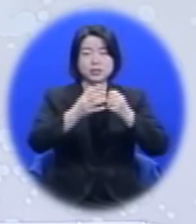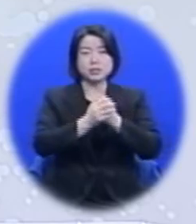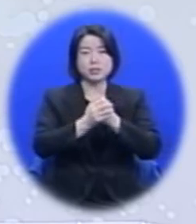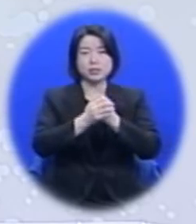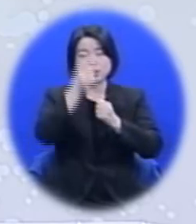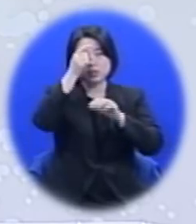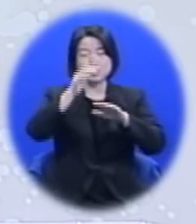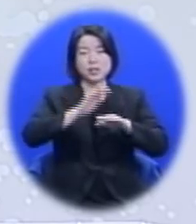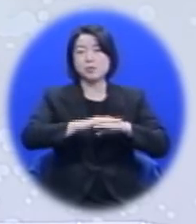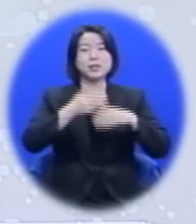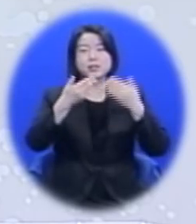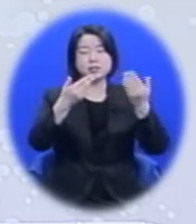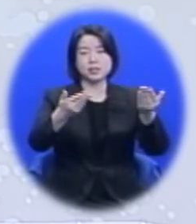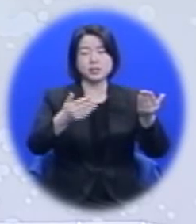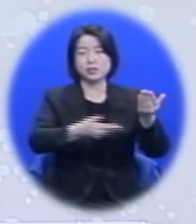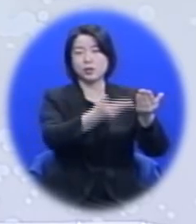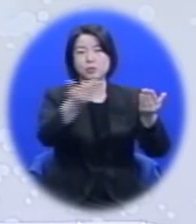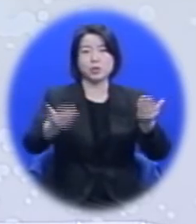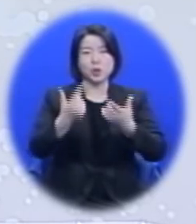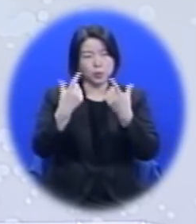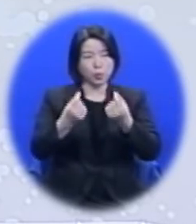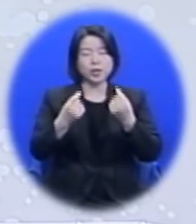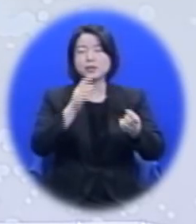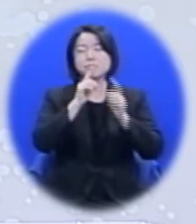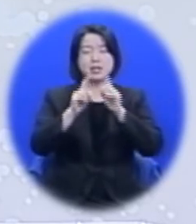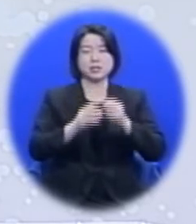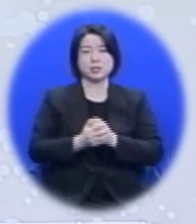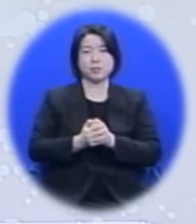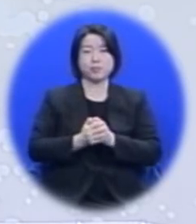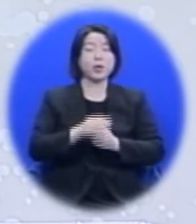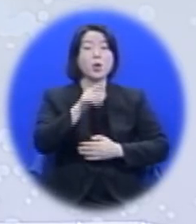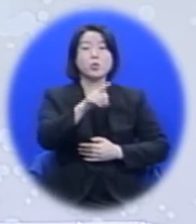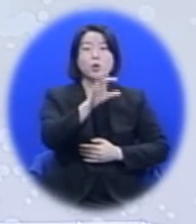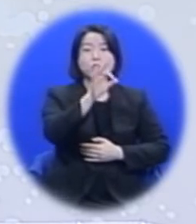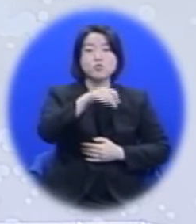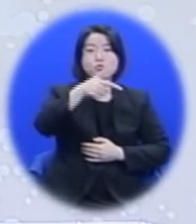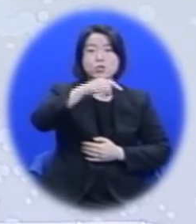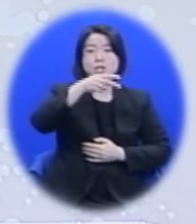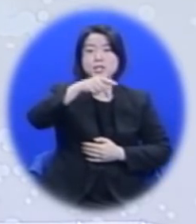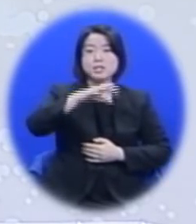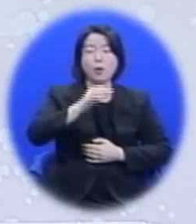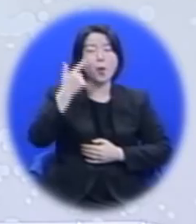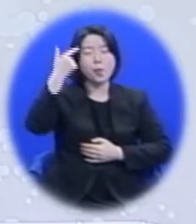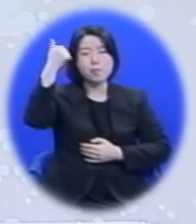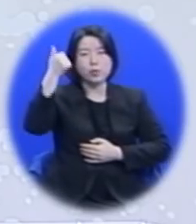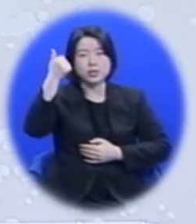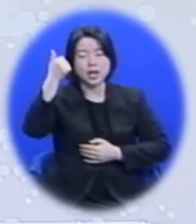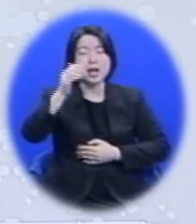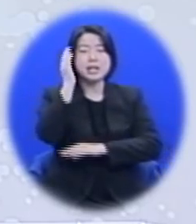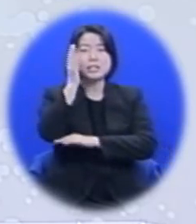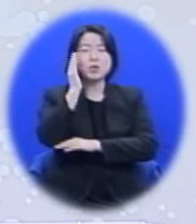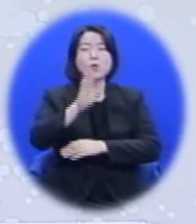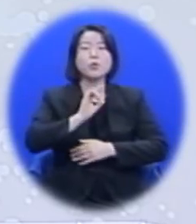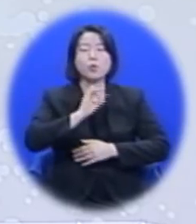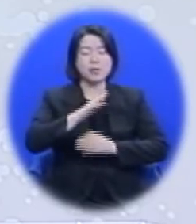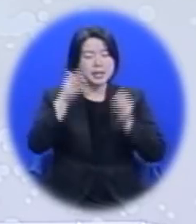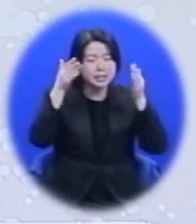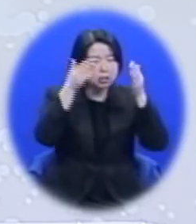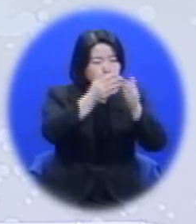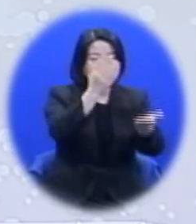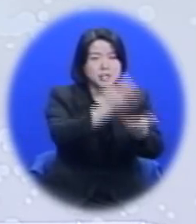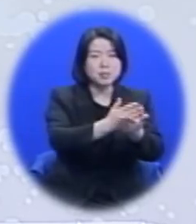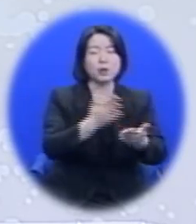주님은 저는 똑같이 말씀하신다고 싶어요. 너 유기성 목사 설교만 지금 집중해 듣지 마. 나를